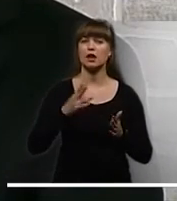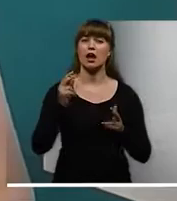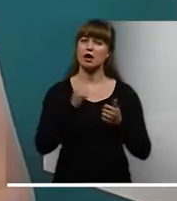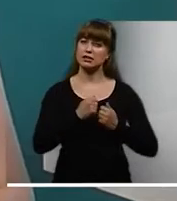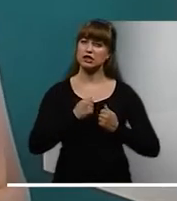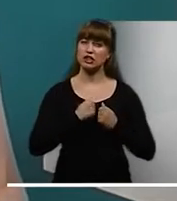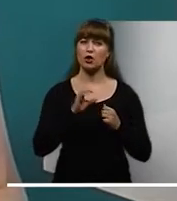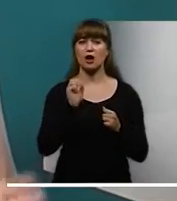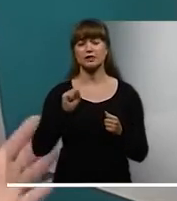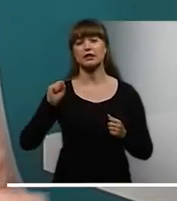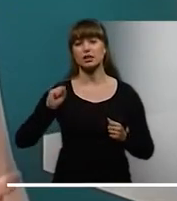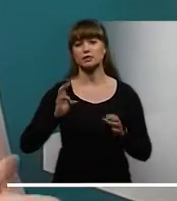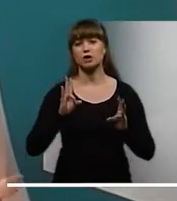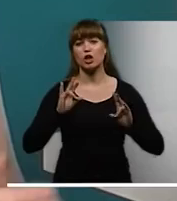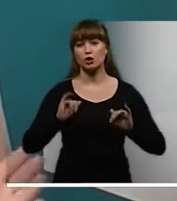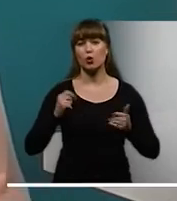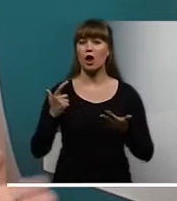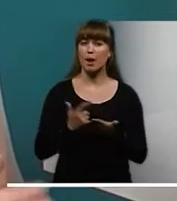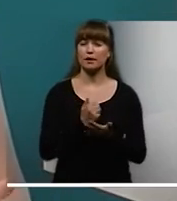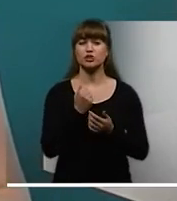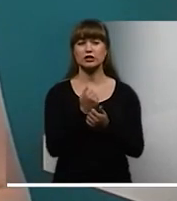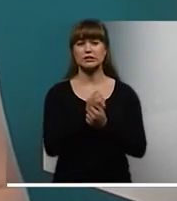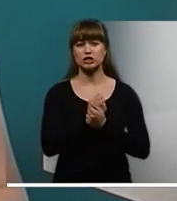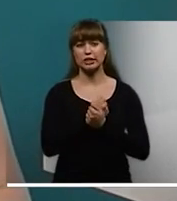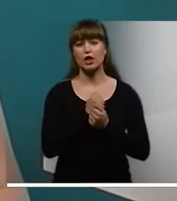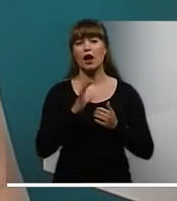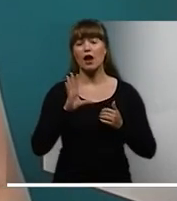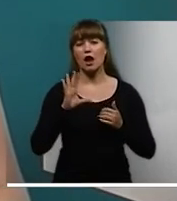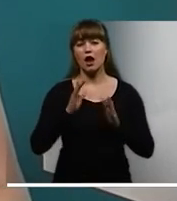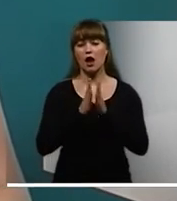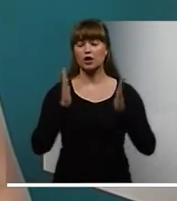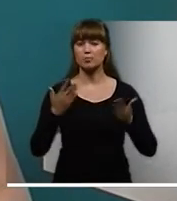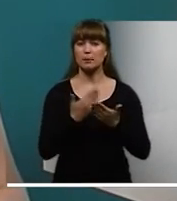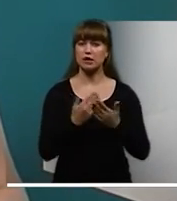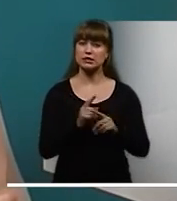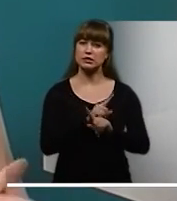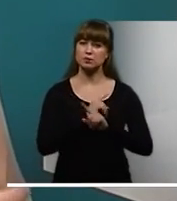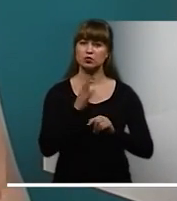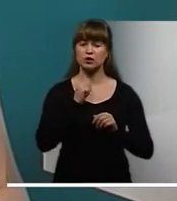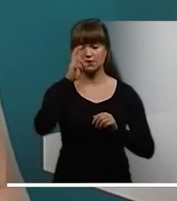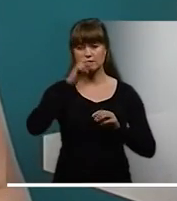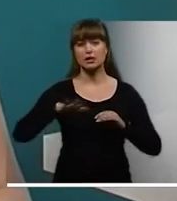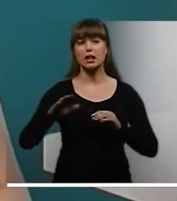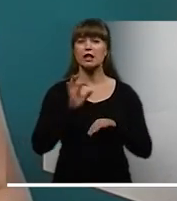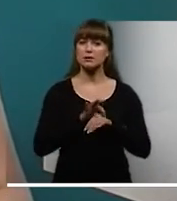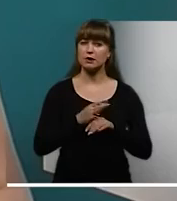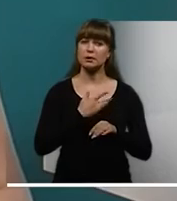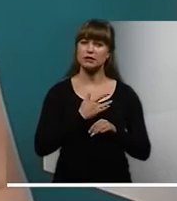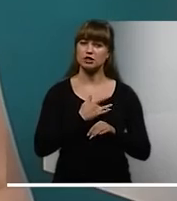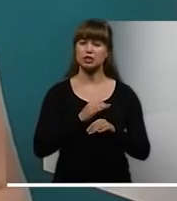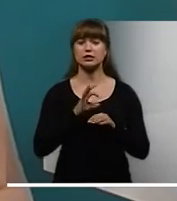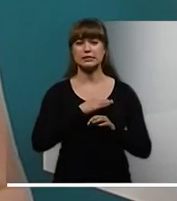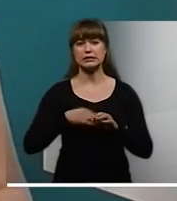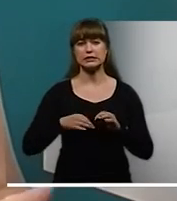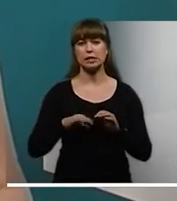сожалению. Александр Александрович, ну, опять же, к сожалению, огромные показатели смертности у нас в стране, да, от заболеваний